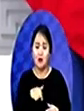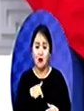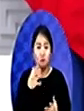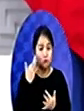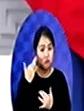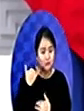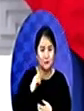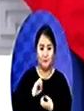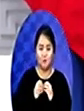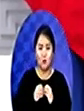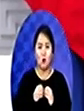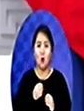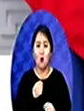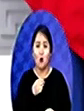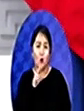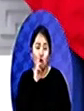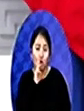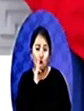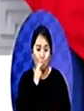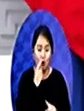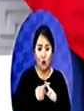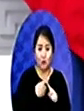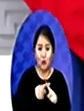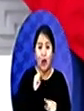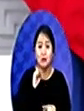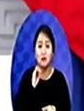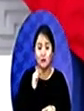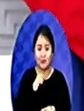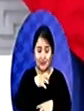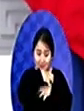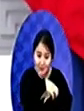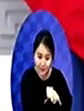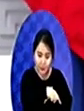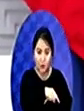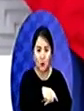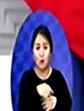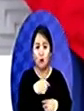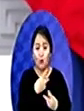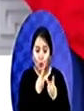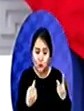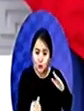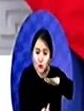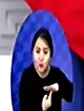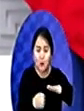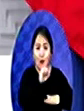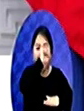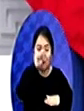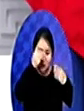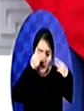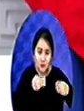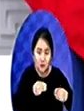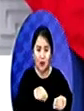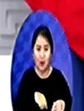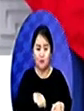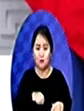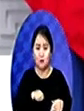манай хөдөлсөхөдөө ажилхан салбарын үндсэн суурь асуудлыг шийдэхэд маш чухал үүрэг гүйцэтгэж байгаа ийм түлхүүр